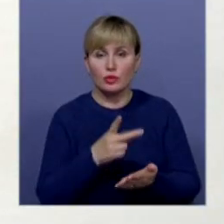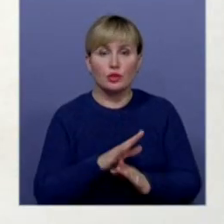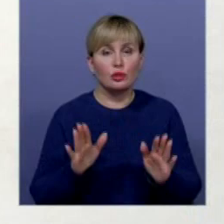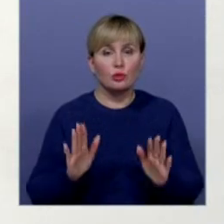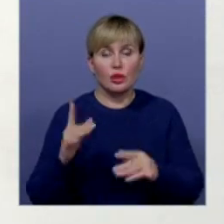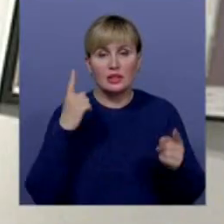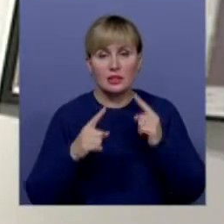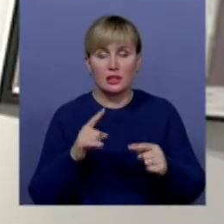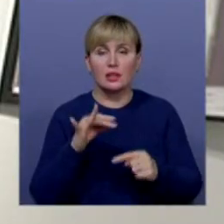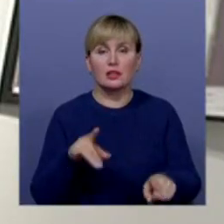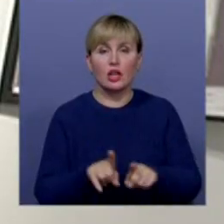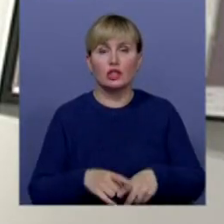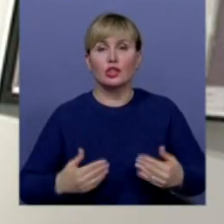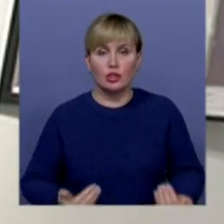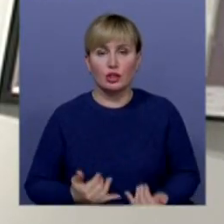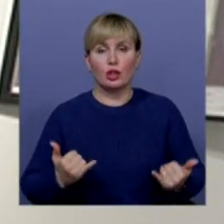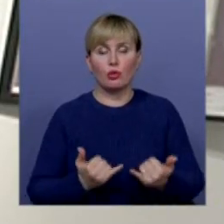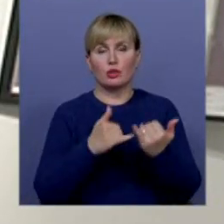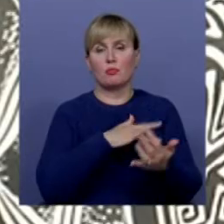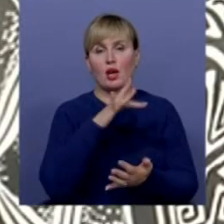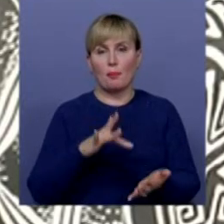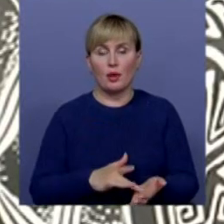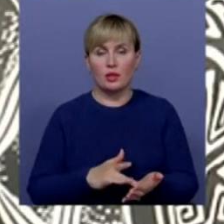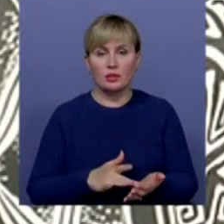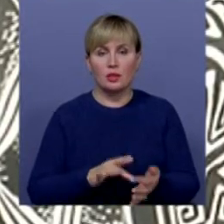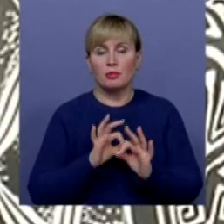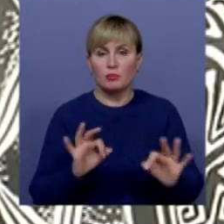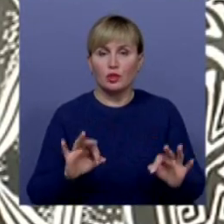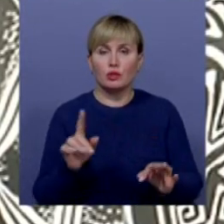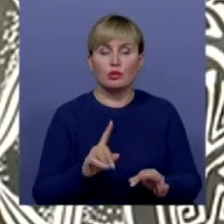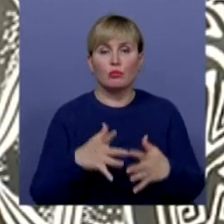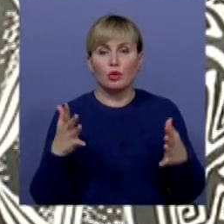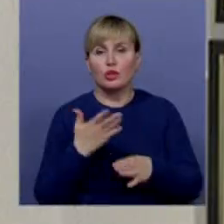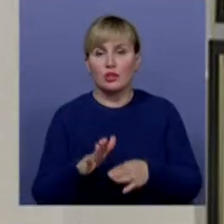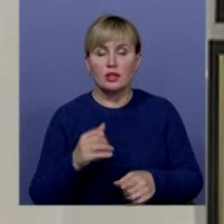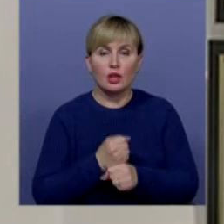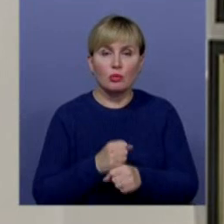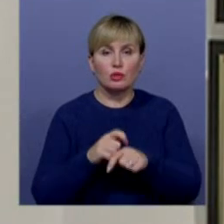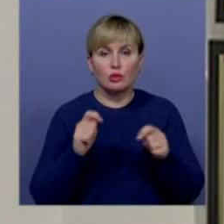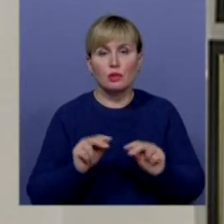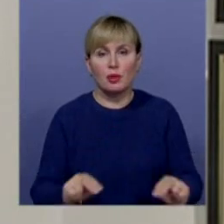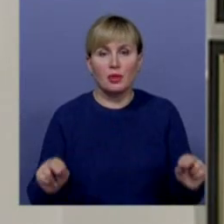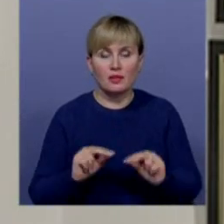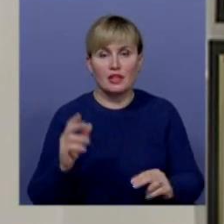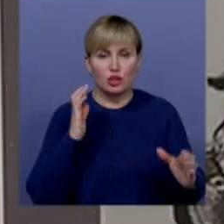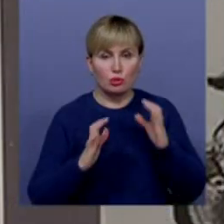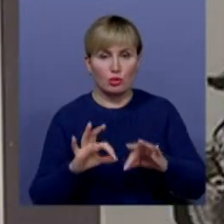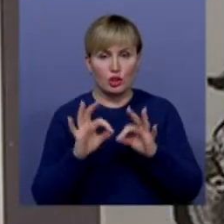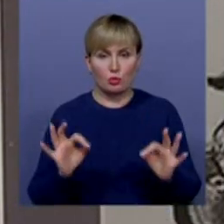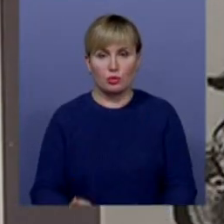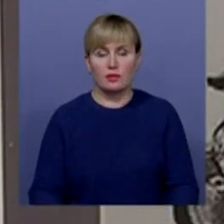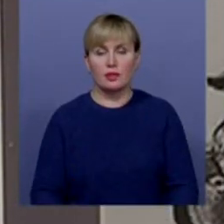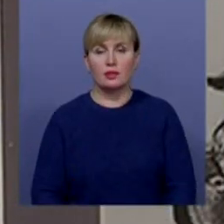только дизайнеры, но также жители и гости мегаполиса. Примечательно, что большая часть работ создана преподавателями Института искусств.